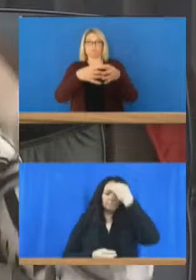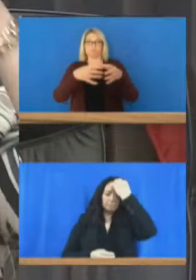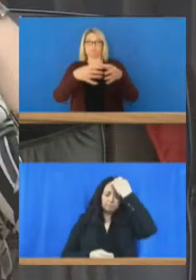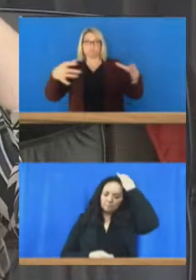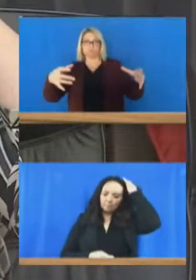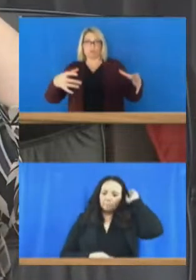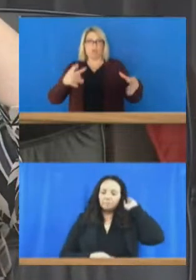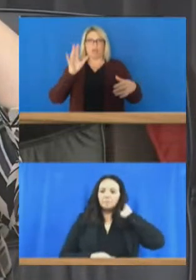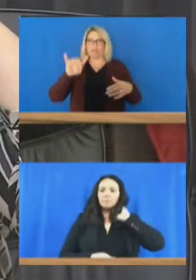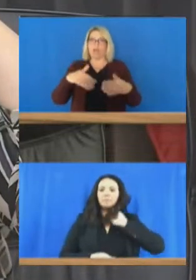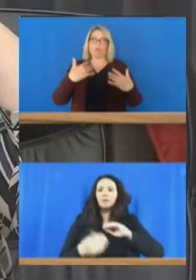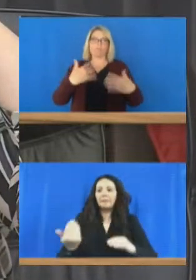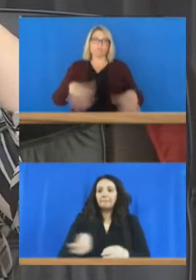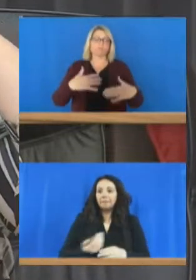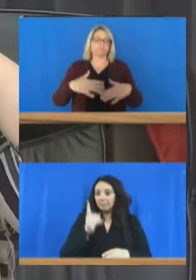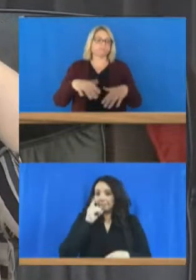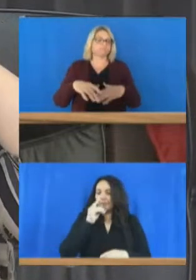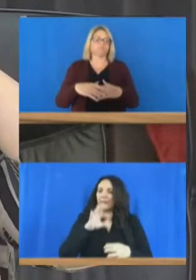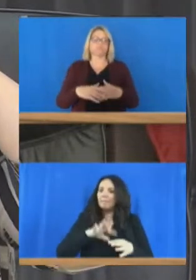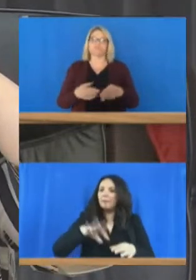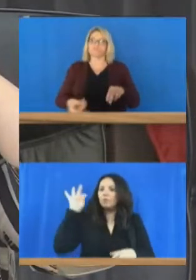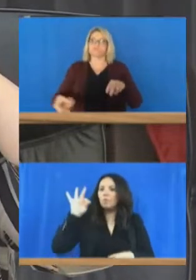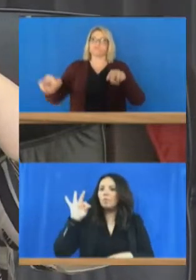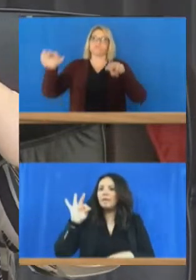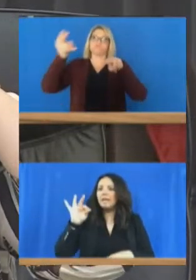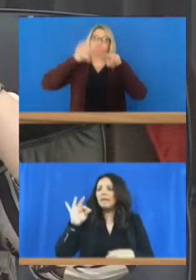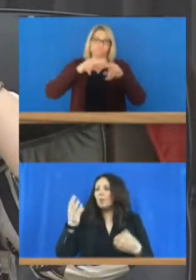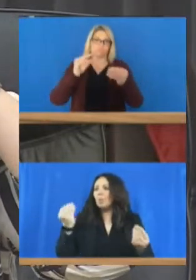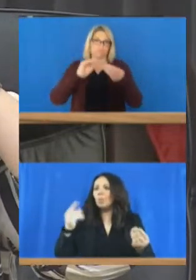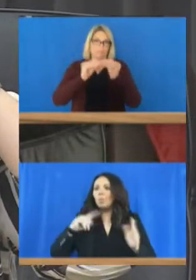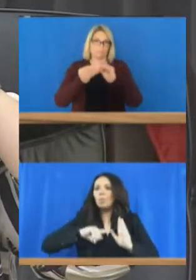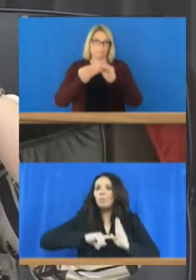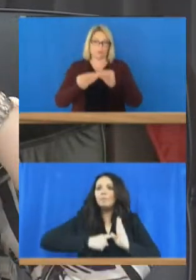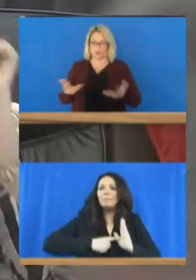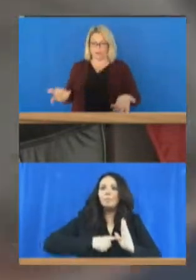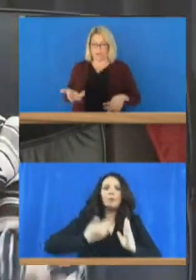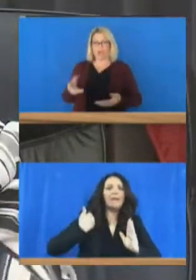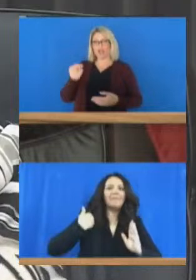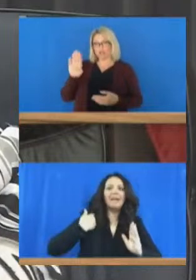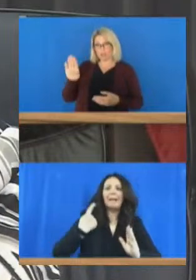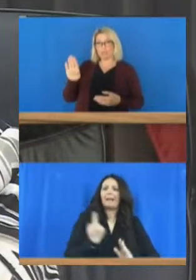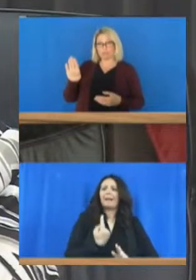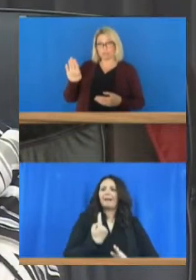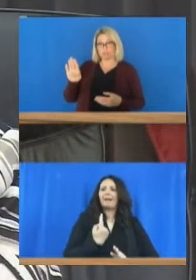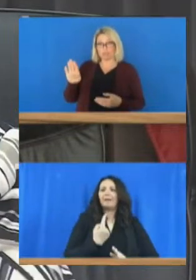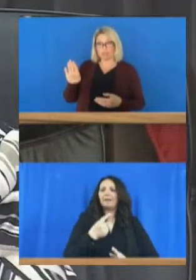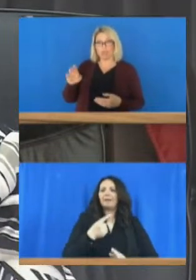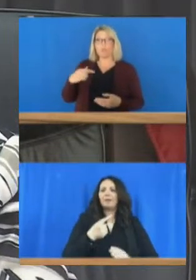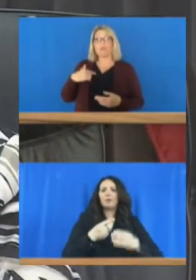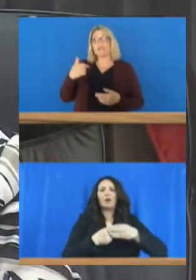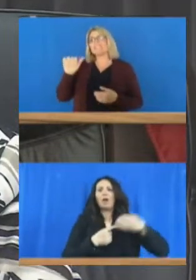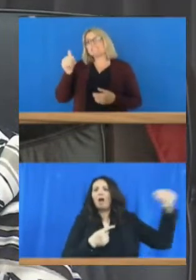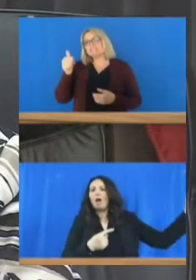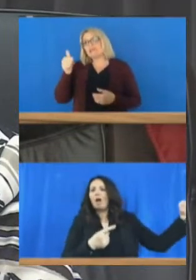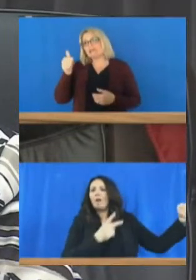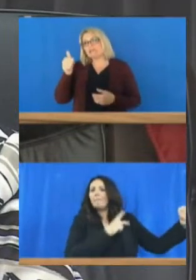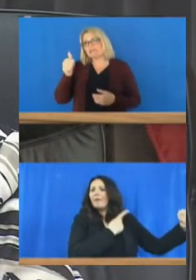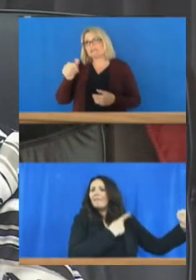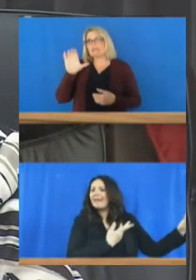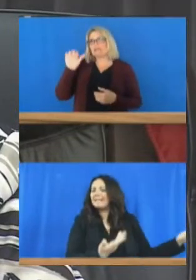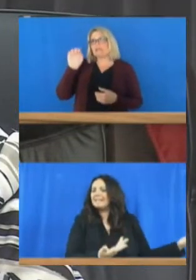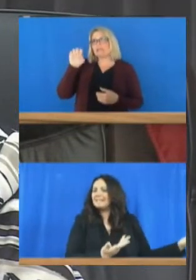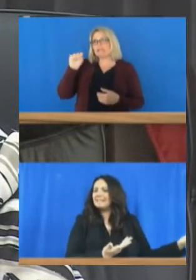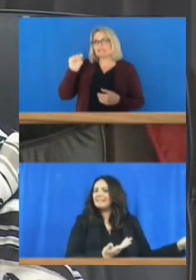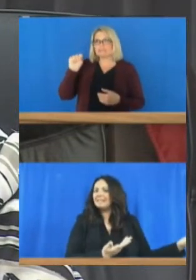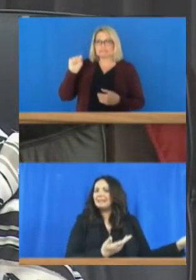à Nouvelle-Écosse, à Nouveau-Brunswick. Et moi, j'ai peur, j'ai des inquiétudes, des craintes que ça va augmenter.